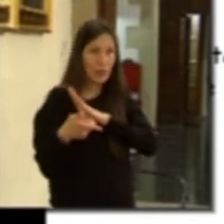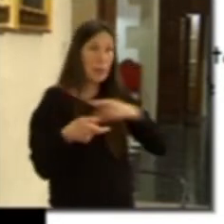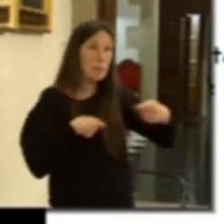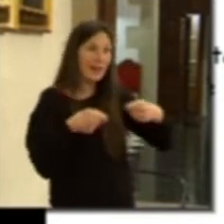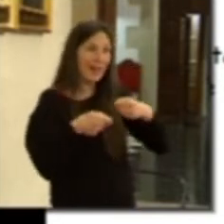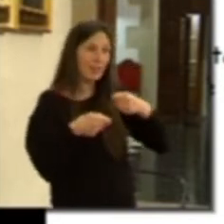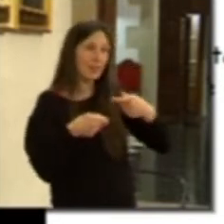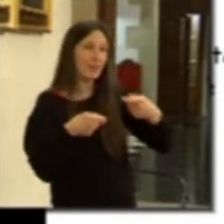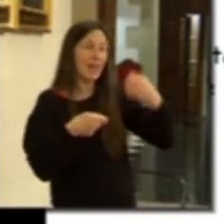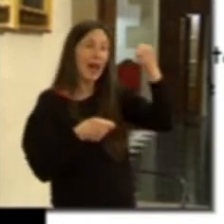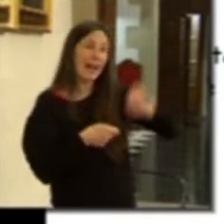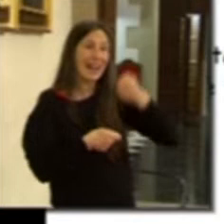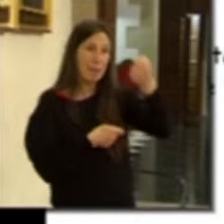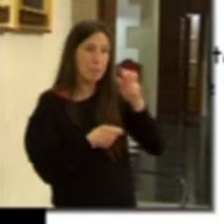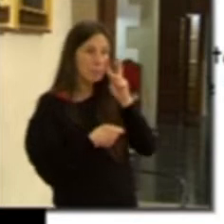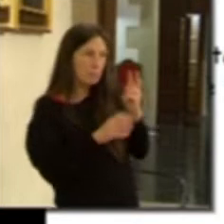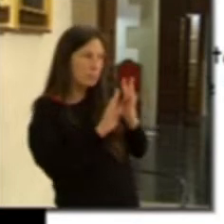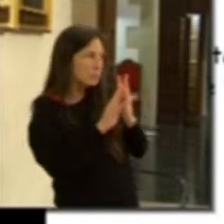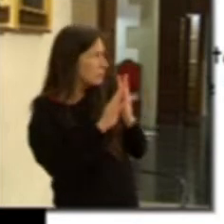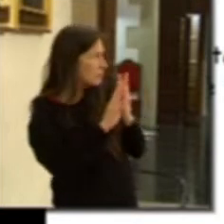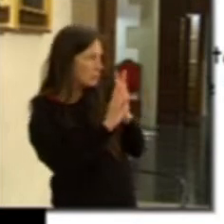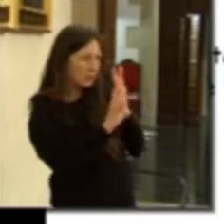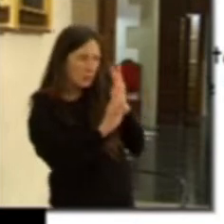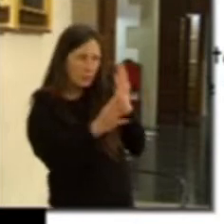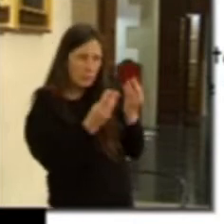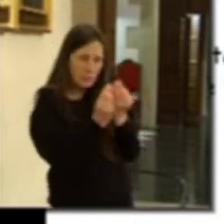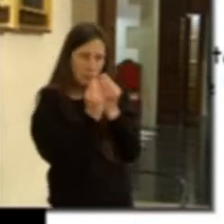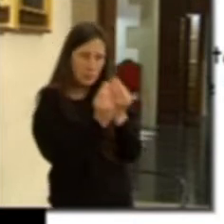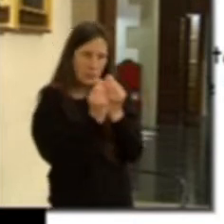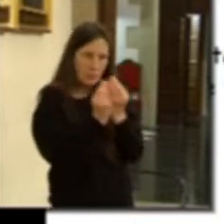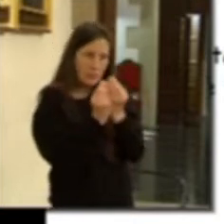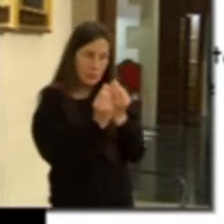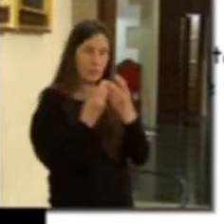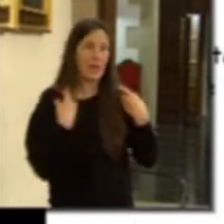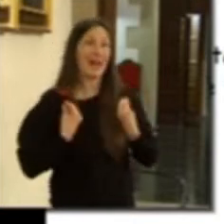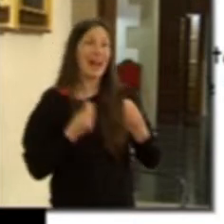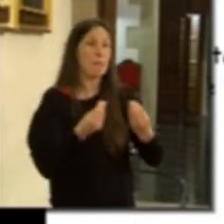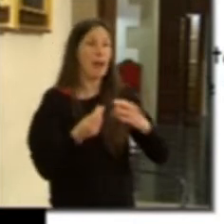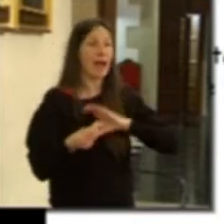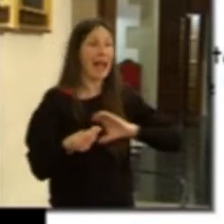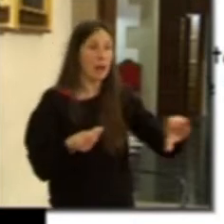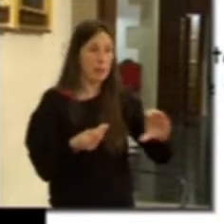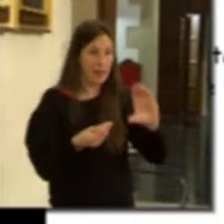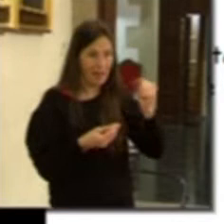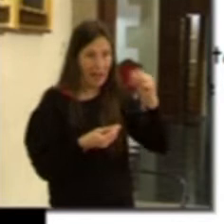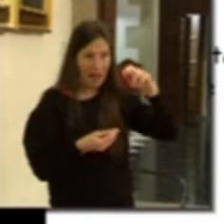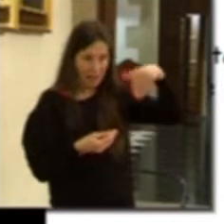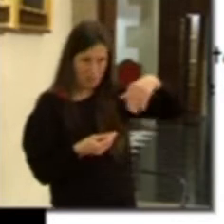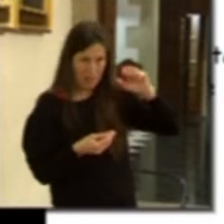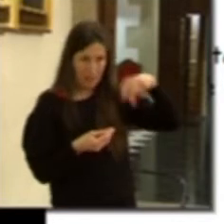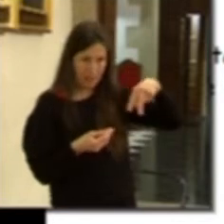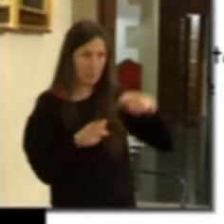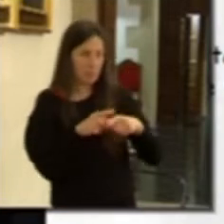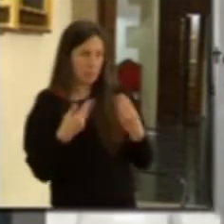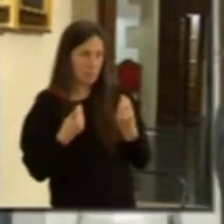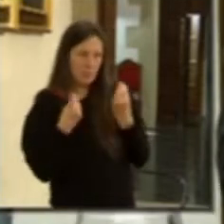anys. Mireu com estava la Rambla del Cama, no passava ni una agulla. Gentada, carros, animals, és l'essència d'una ciutat, un